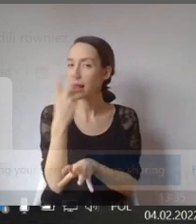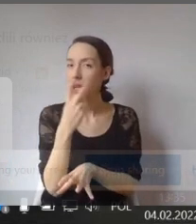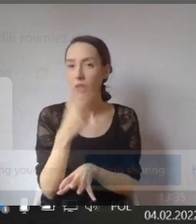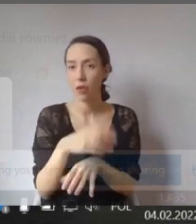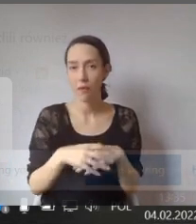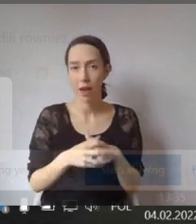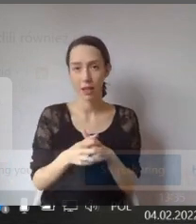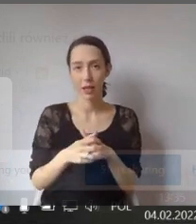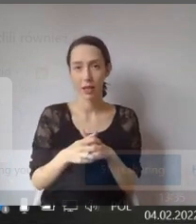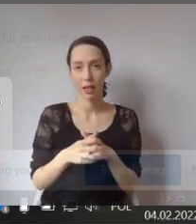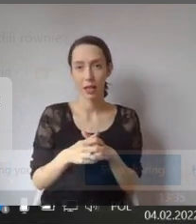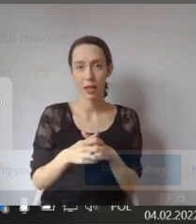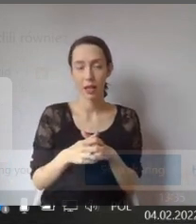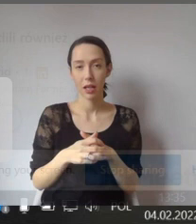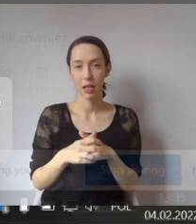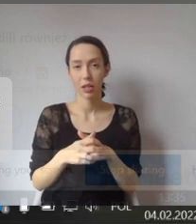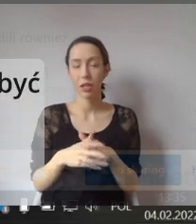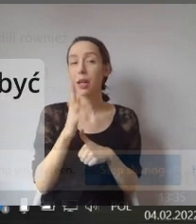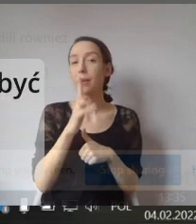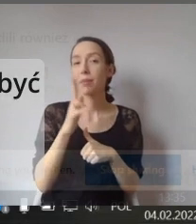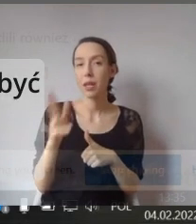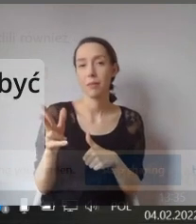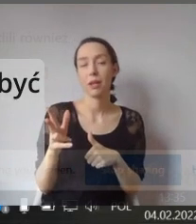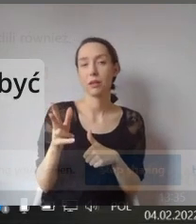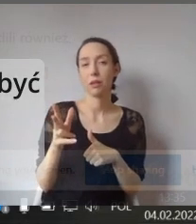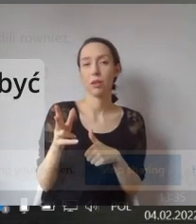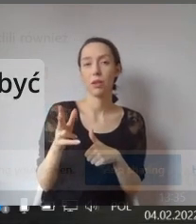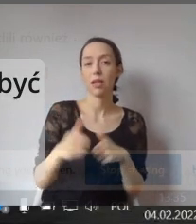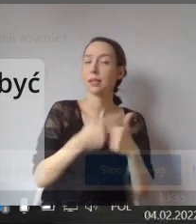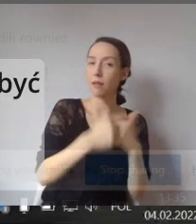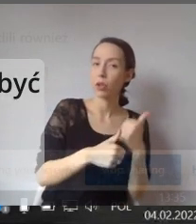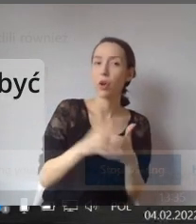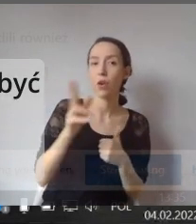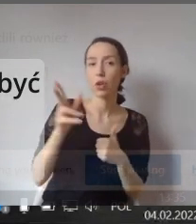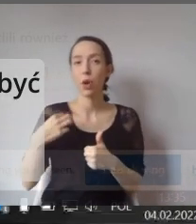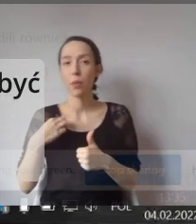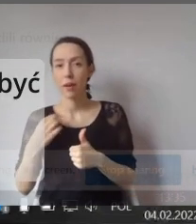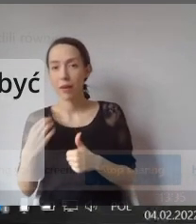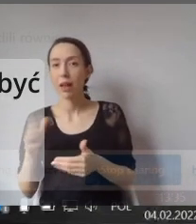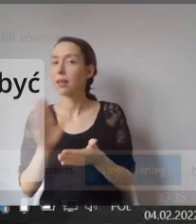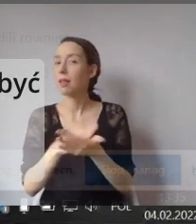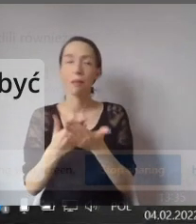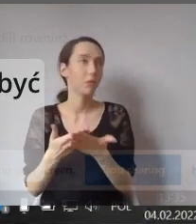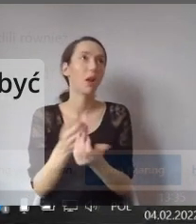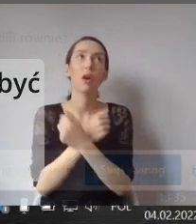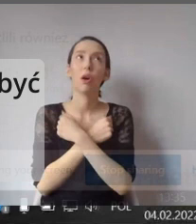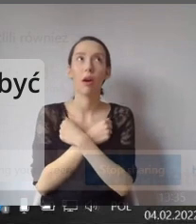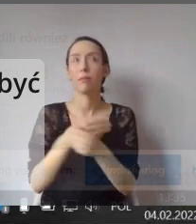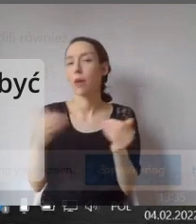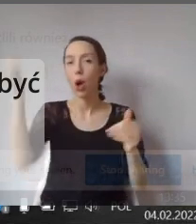jesteście profesjonalnie bądź prywatnie. Natomiast wiadomo, jeżeli chodzi o hobby, to też musi być takie, wiecie,